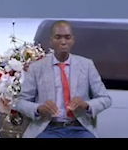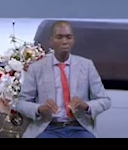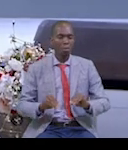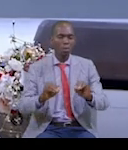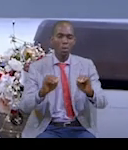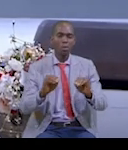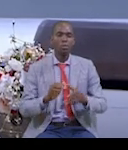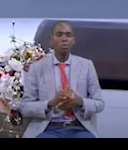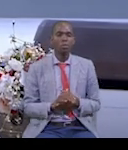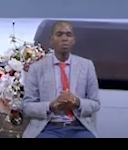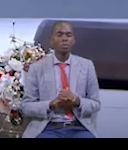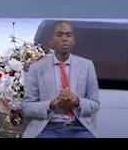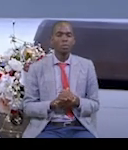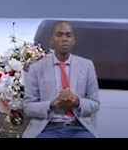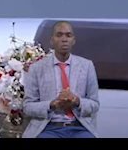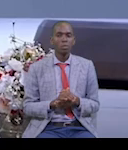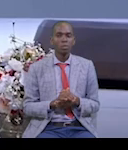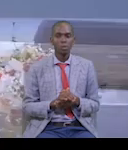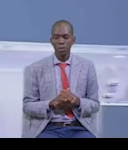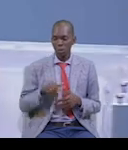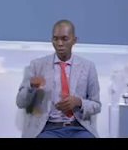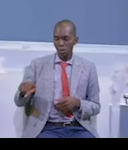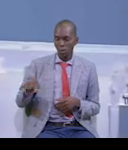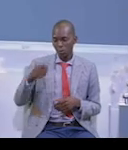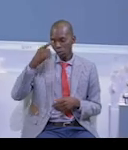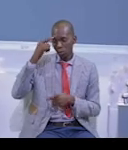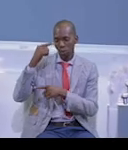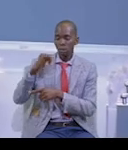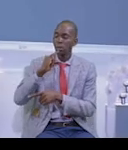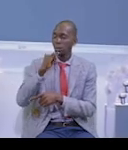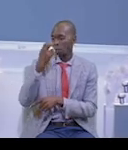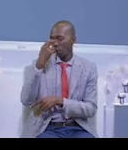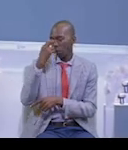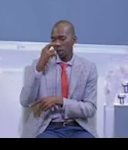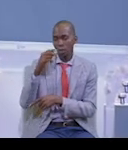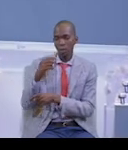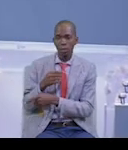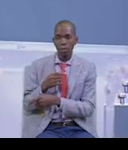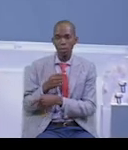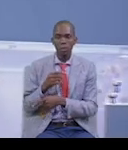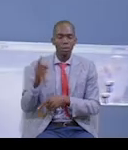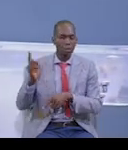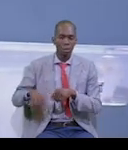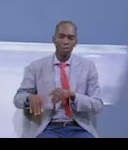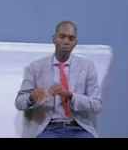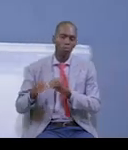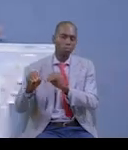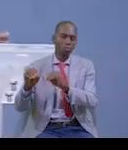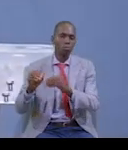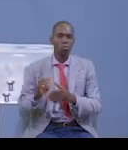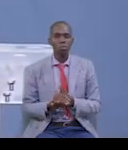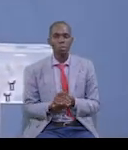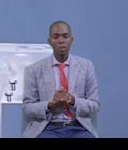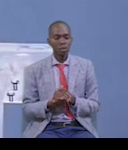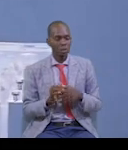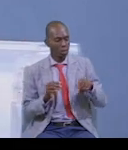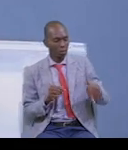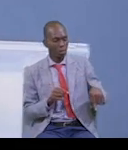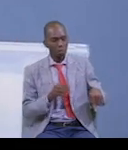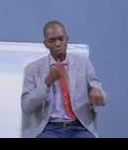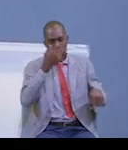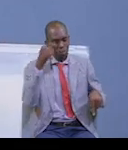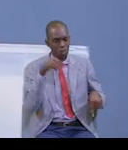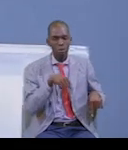ముందుకు వెళ్ళలేరని తెలిసింది దిస్ వన్ బికాజ్ హిస్ బ్లైండ్ ఎందుకంటే ఒక ఆయన అంధుడు హి కానాట్ గో ఫార్వర్డ్ అతను ముందుకు వెళ్ళలేడు దిస్ వన్ బికాజ్